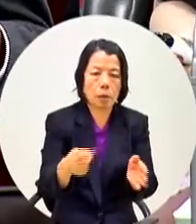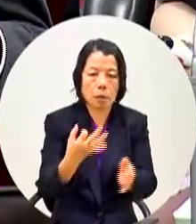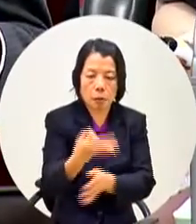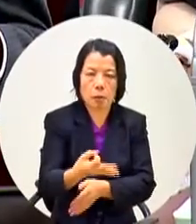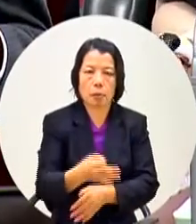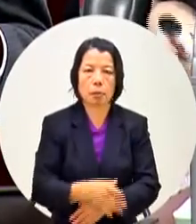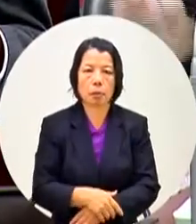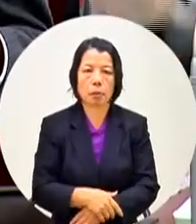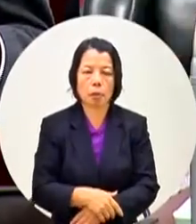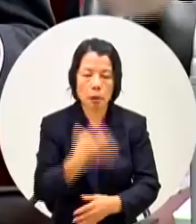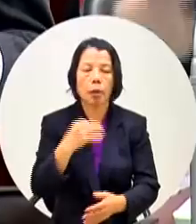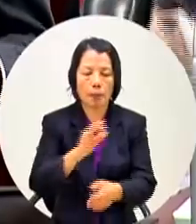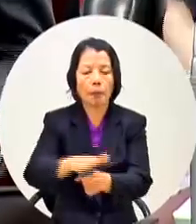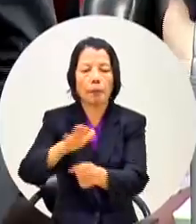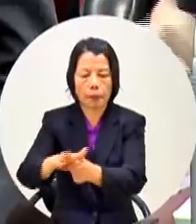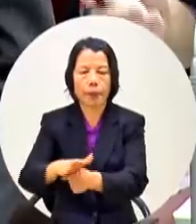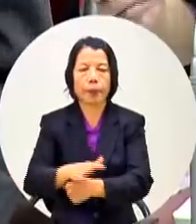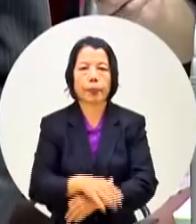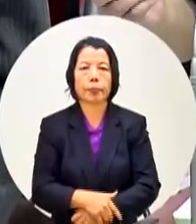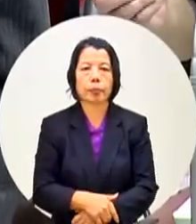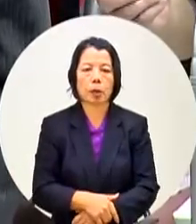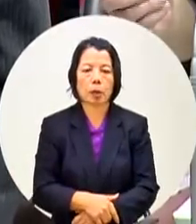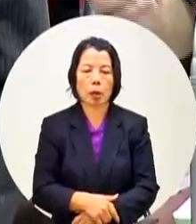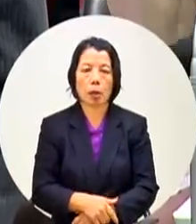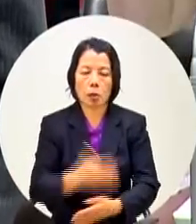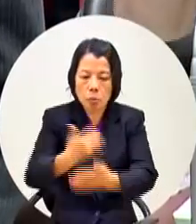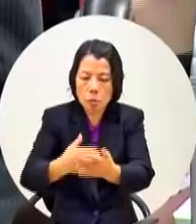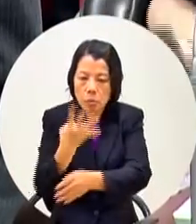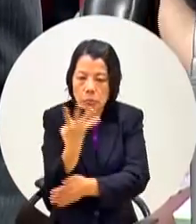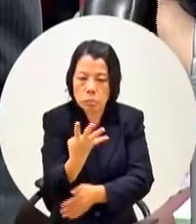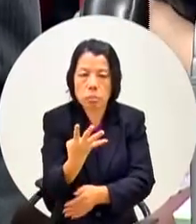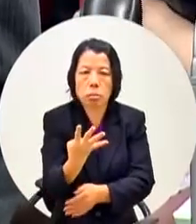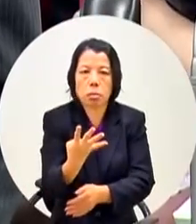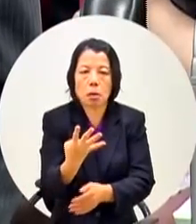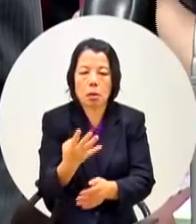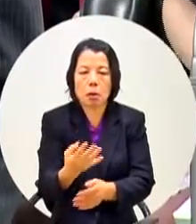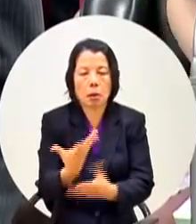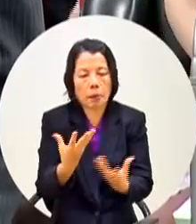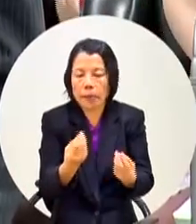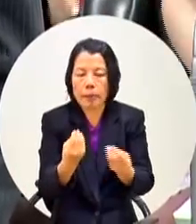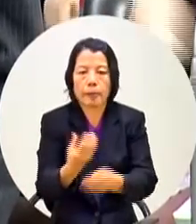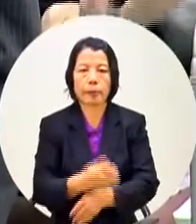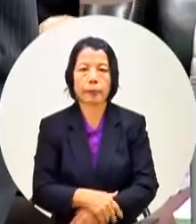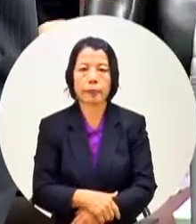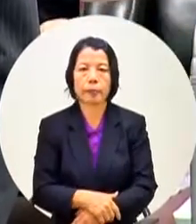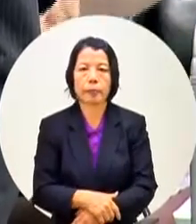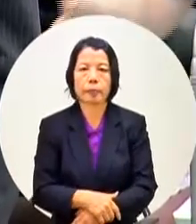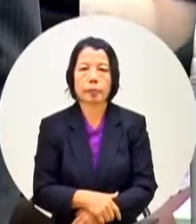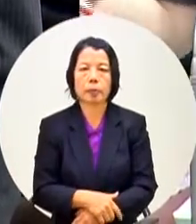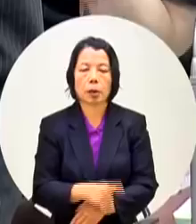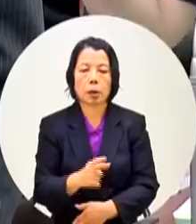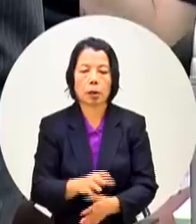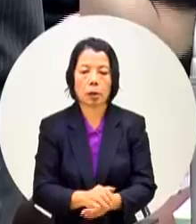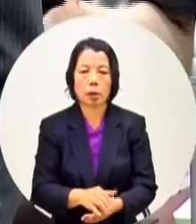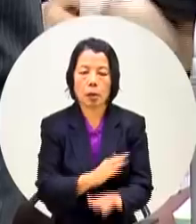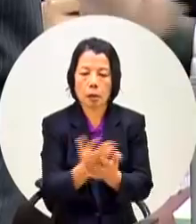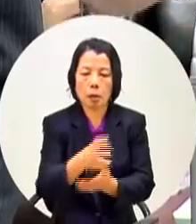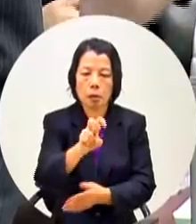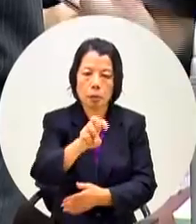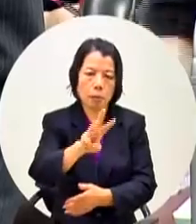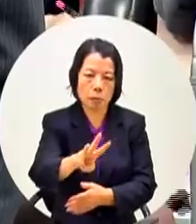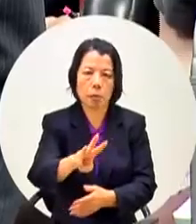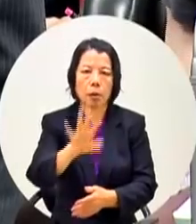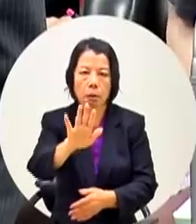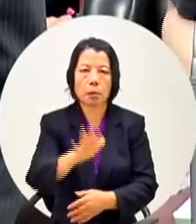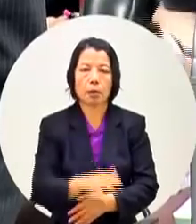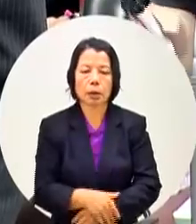是4列车我刚讲了， 那你 hold 住嘛， 来预住。 好，这部分其实你在23页已经有答案了啦，你们就是省下用地费，不需要举债去买这